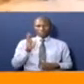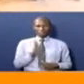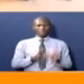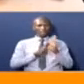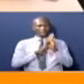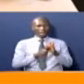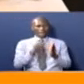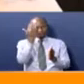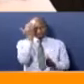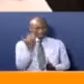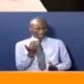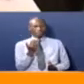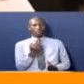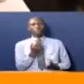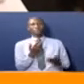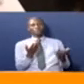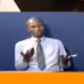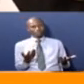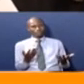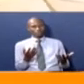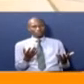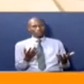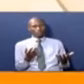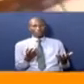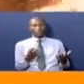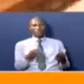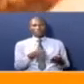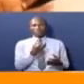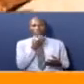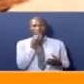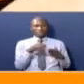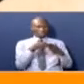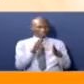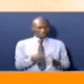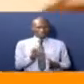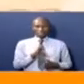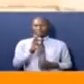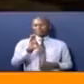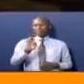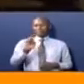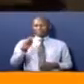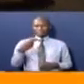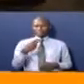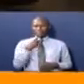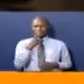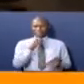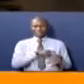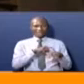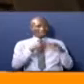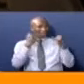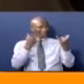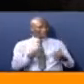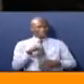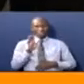estapasaris. Resho Shebesh Ndongoi ya akachamane cha ODM Beth Siengo. Nima asiaka na evinda na evikie ya